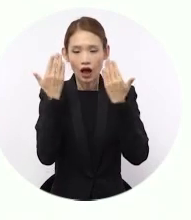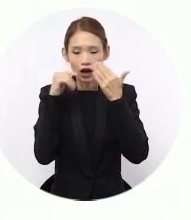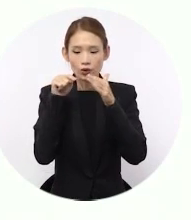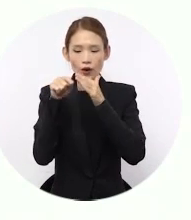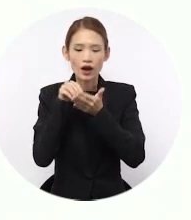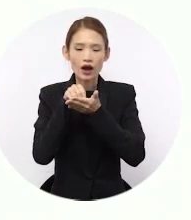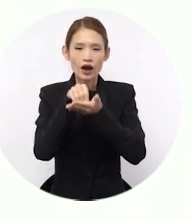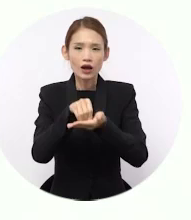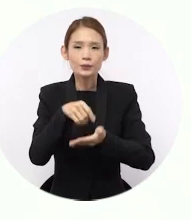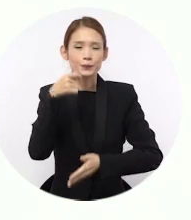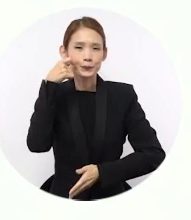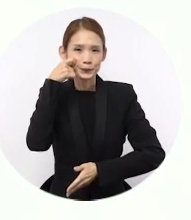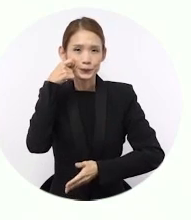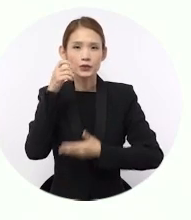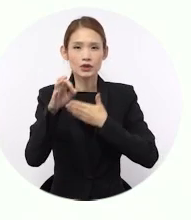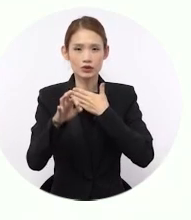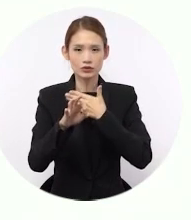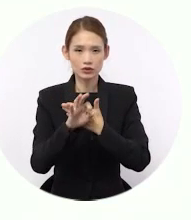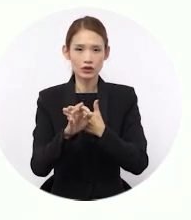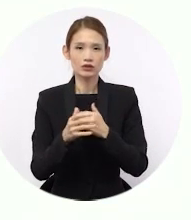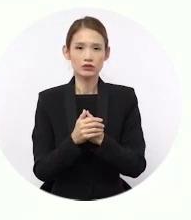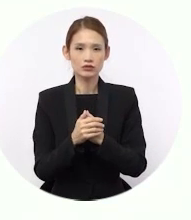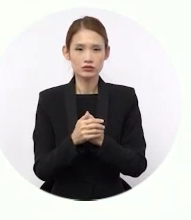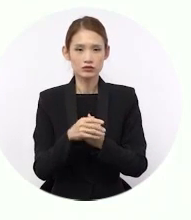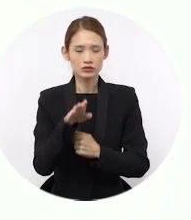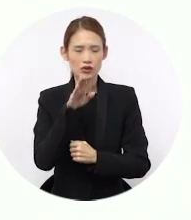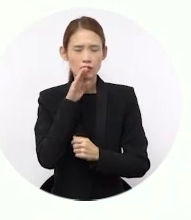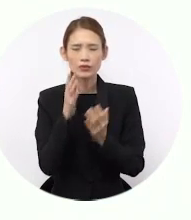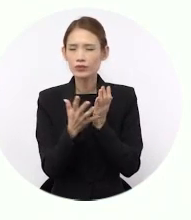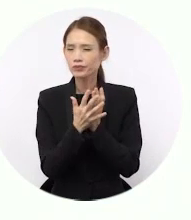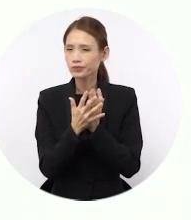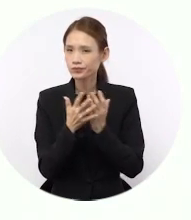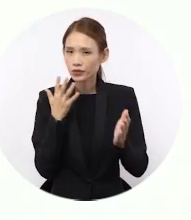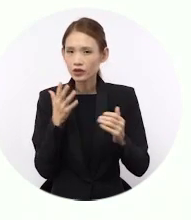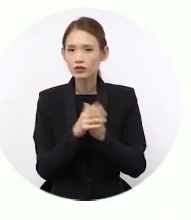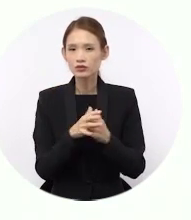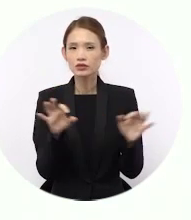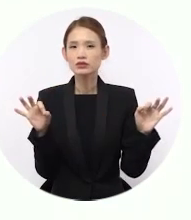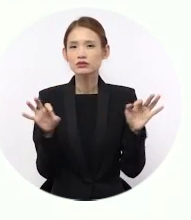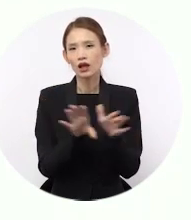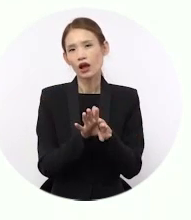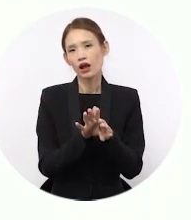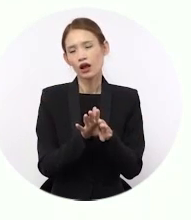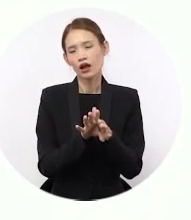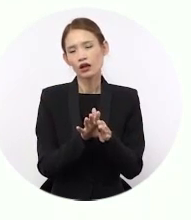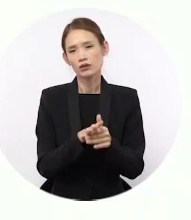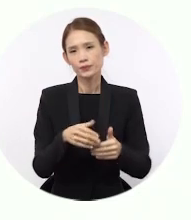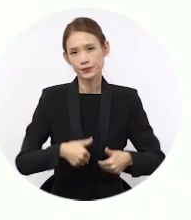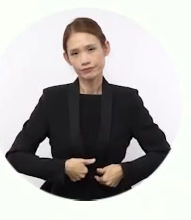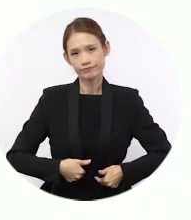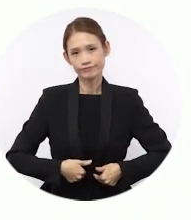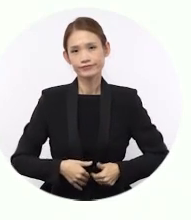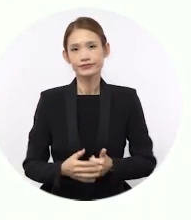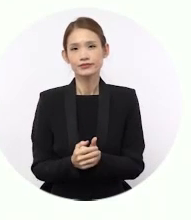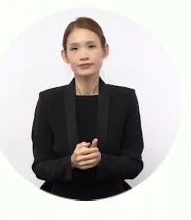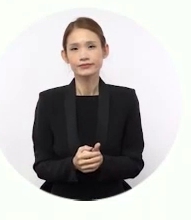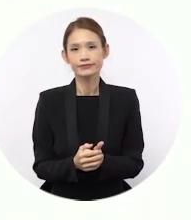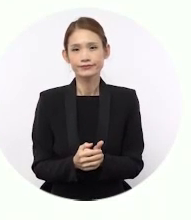학교에 가지 못하게 되는 것은 굉장히 불합리하고 없어져야 되는 일이라고 생각합니다.